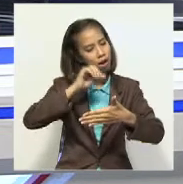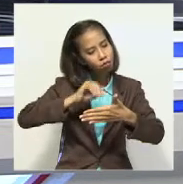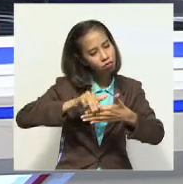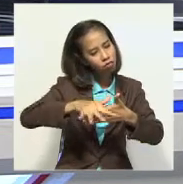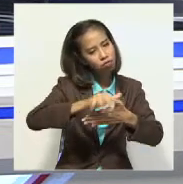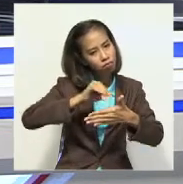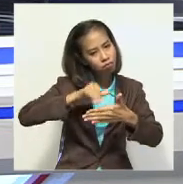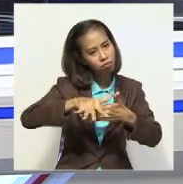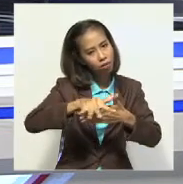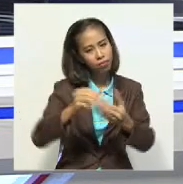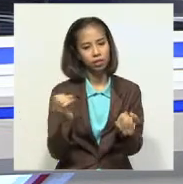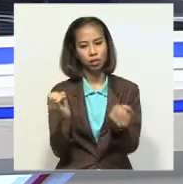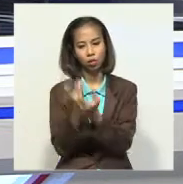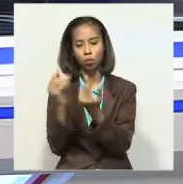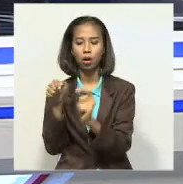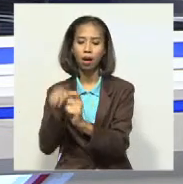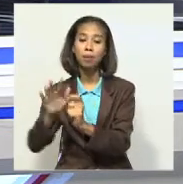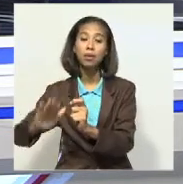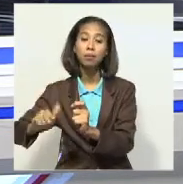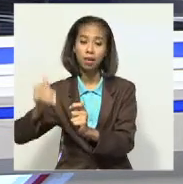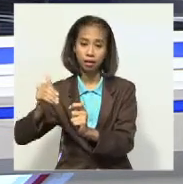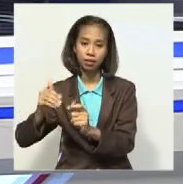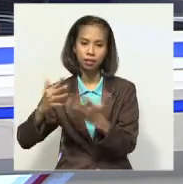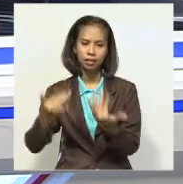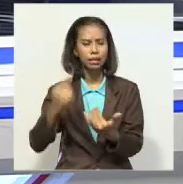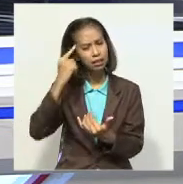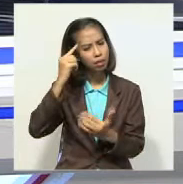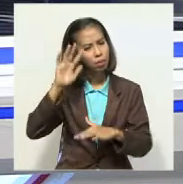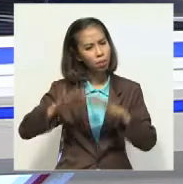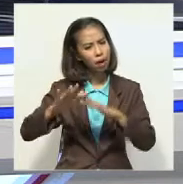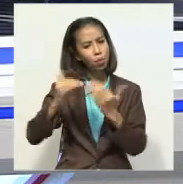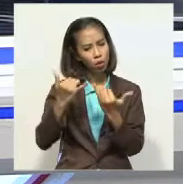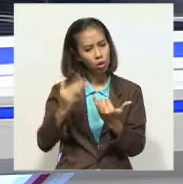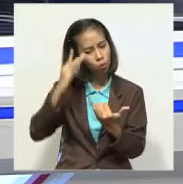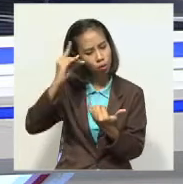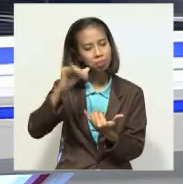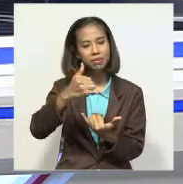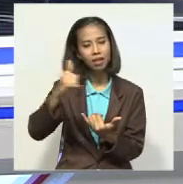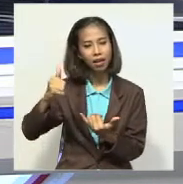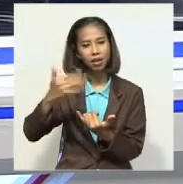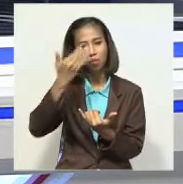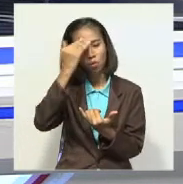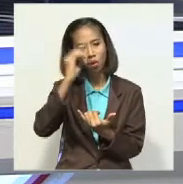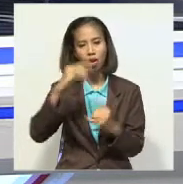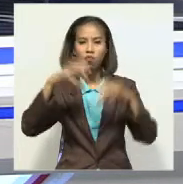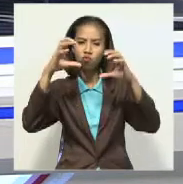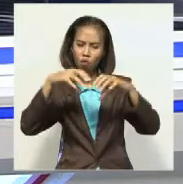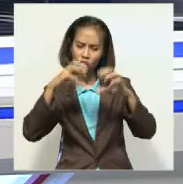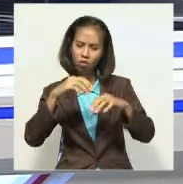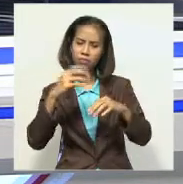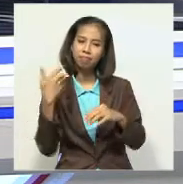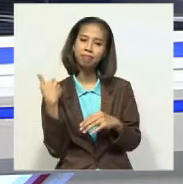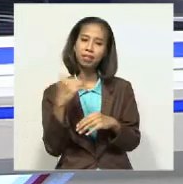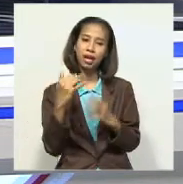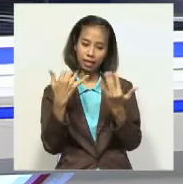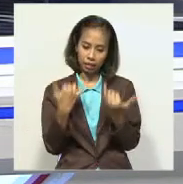ริ่มมีผลกระทบกับตัวเมืองแล้วนะคะซึ่งวันนี้พรุ่งนี้แหละต้องเฝ้าระวังเรื่องของฟ้าฝนต่างๆที่เราเนี่ยก็ถือว่าควบคุมไม่ได้แต่ว่าแนว